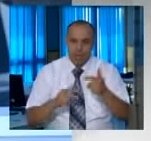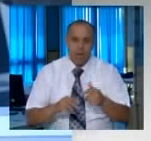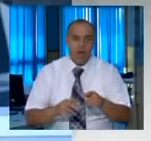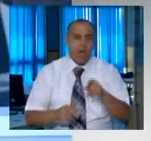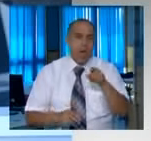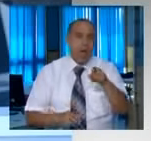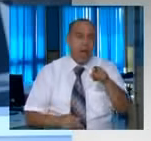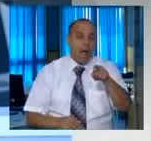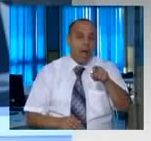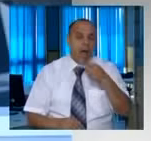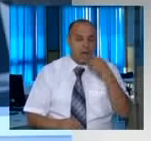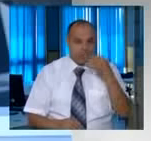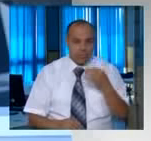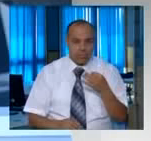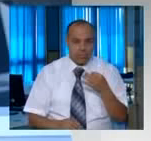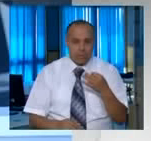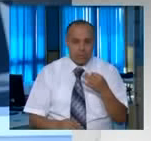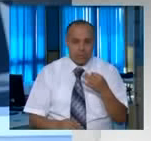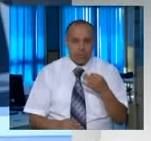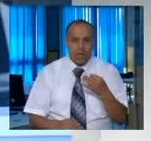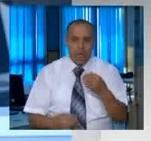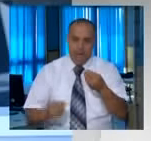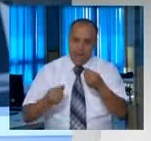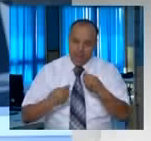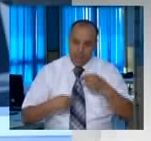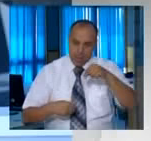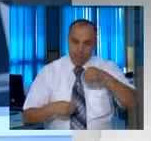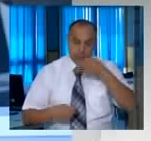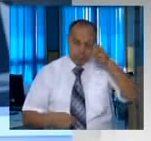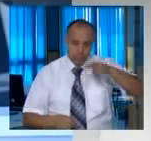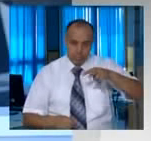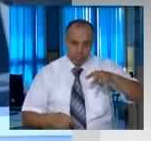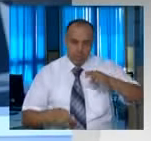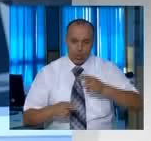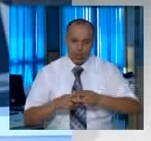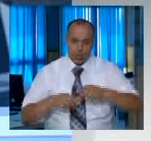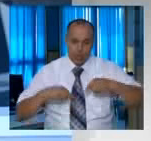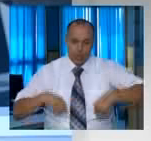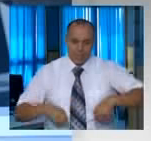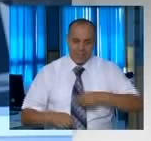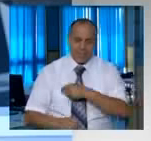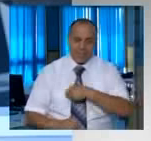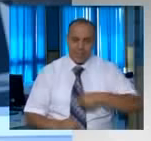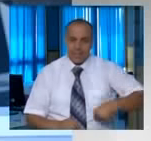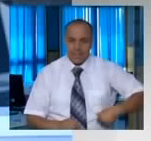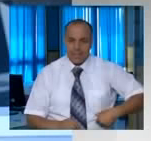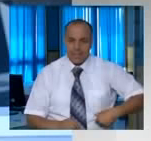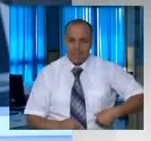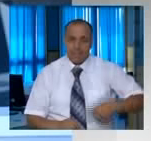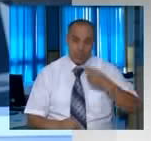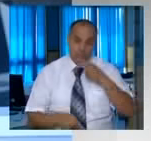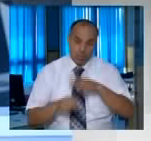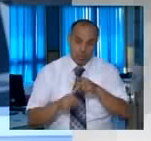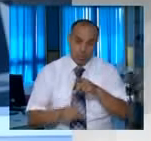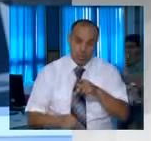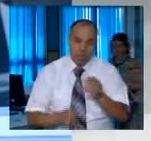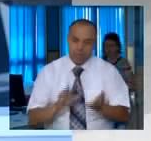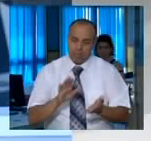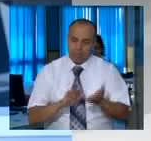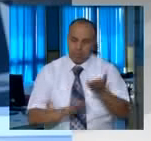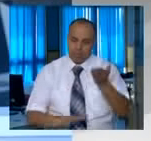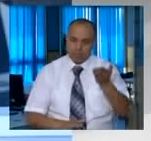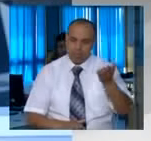حصيلة محينة مدنا بها الآن الناطق الرسمي باسم وزارة الداخلية ياسر مصباح، ارتفعت